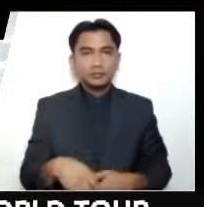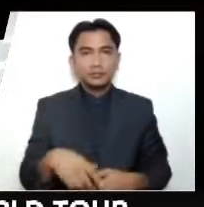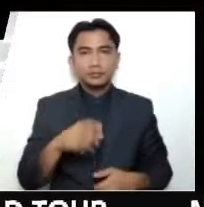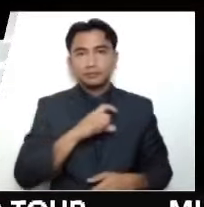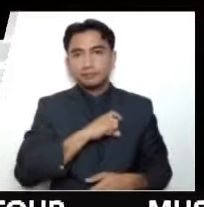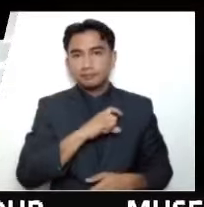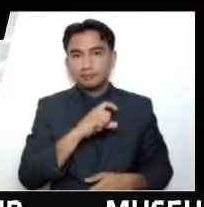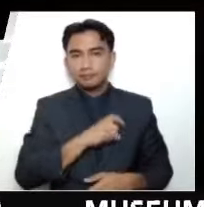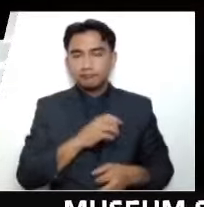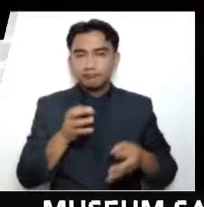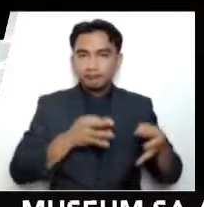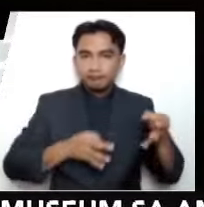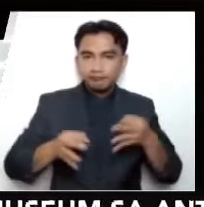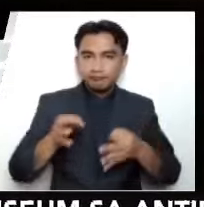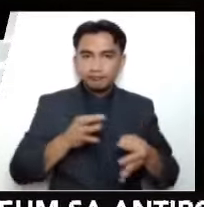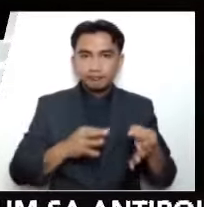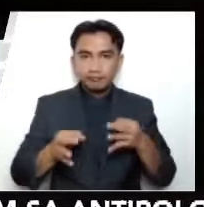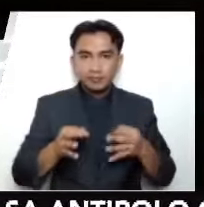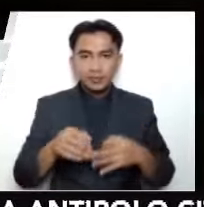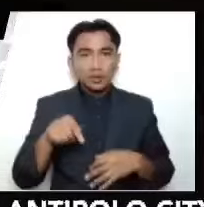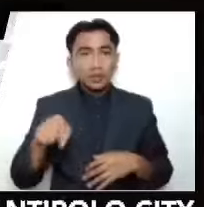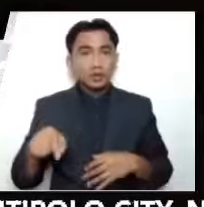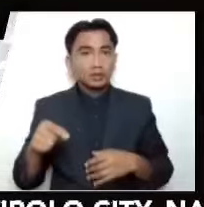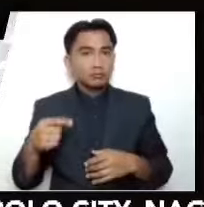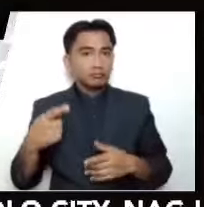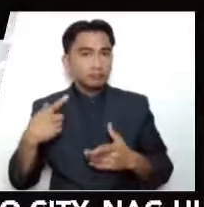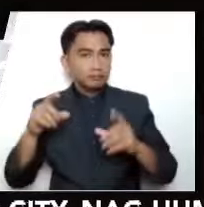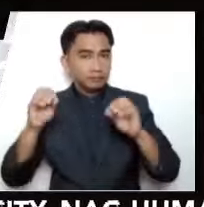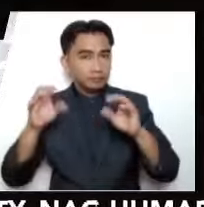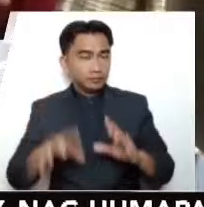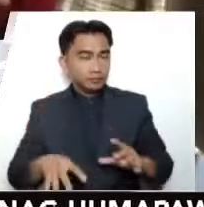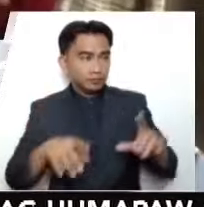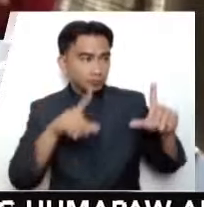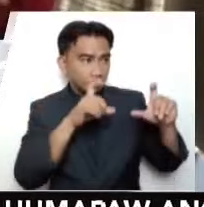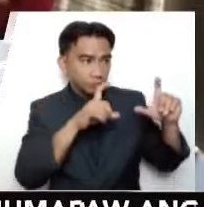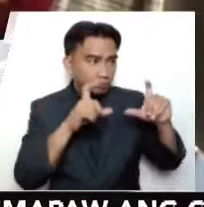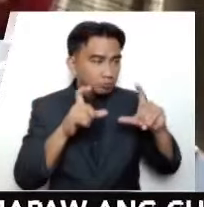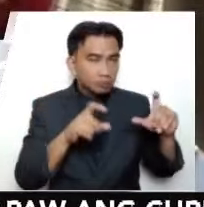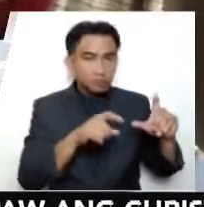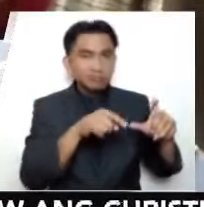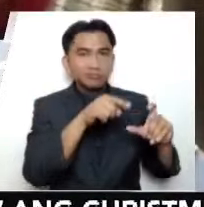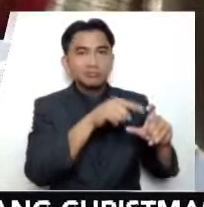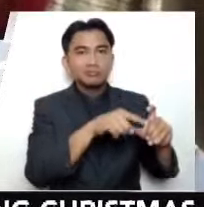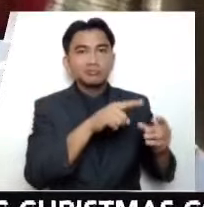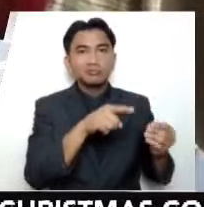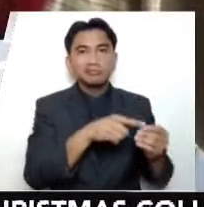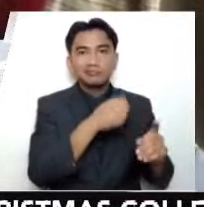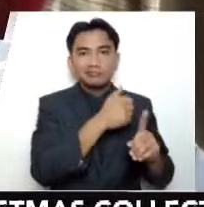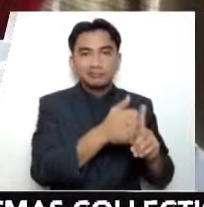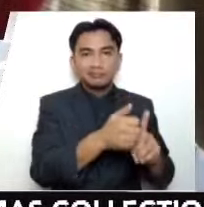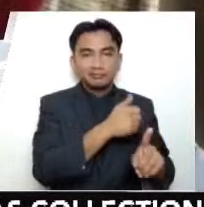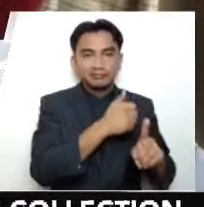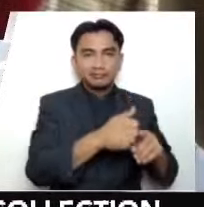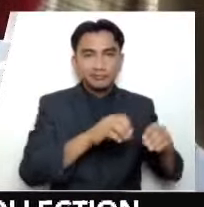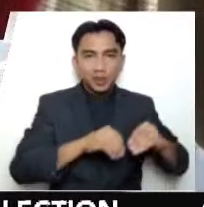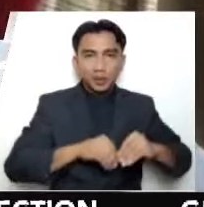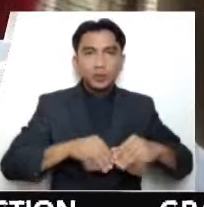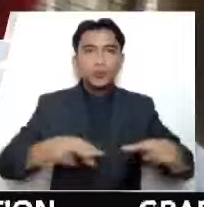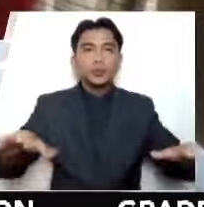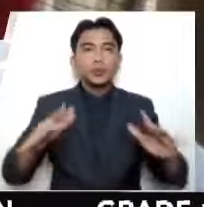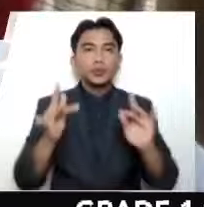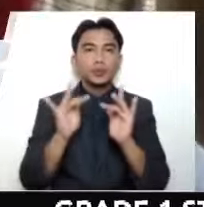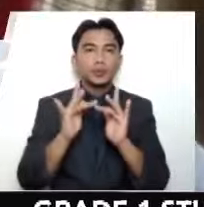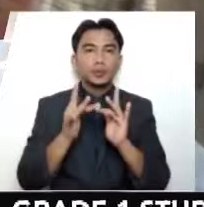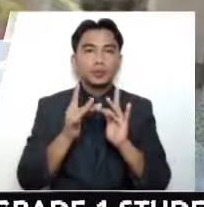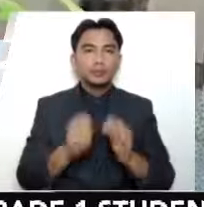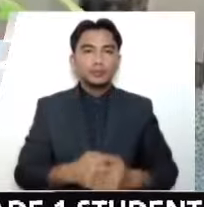kinukunan ng suspect ng mga litrato at video ang kanyang pang-aabuso at ikinakalat sa internet. Sa bisa ng search